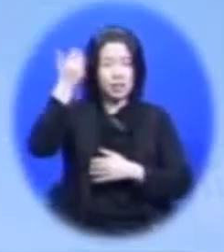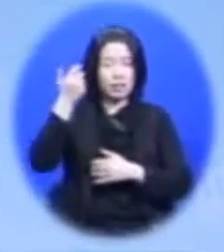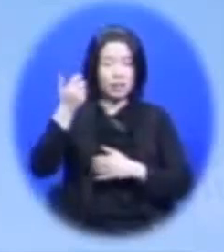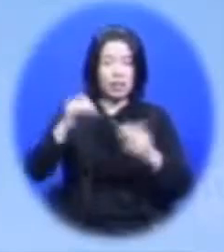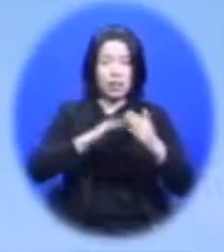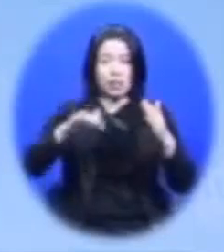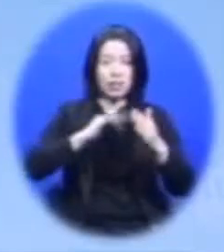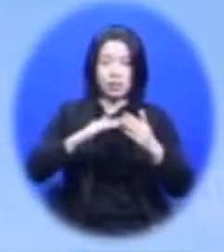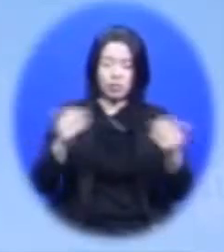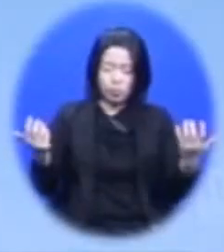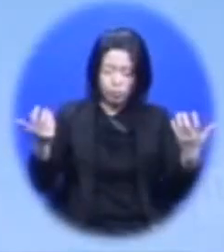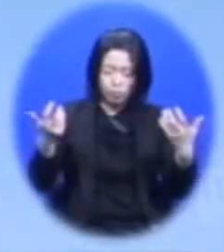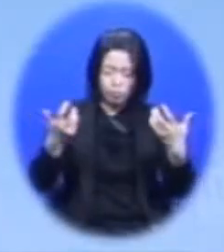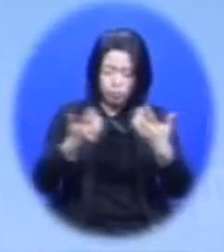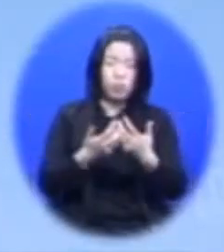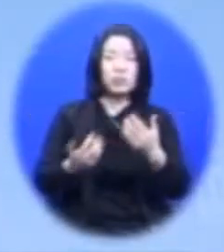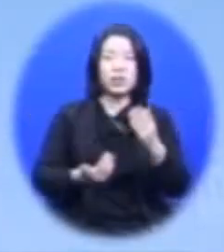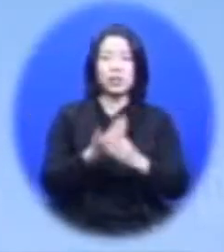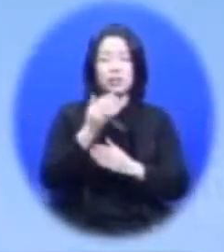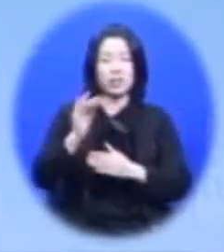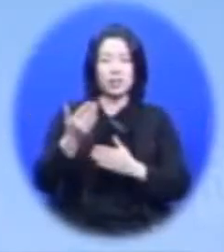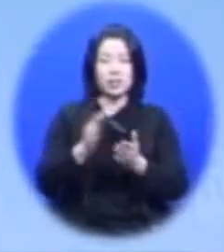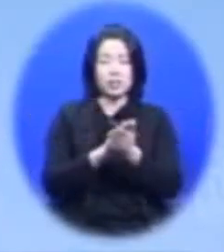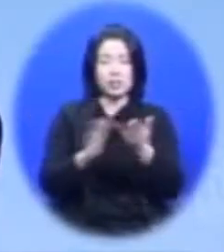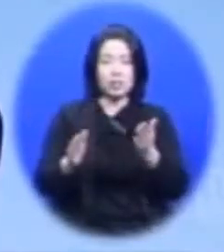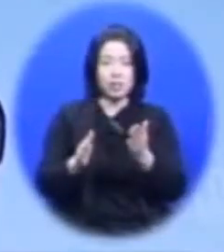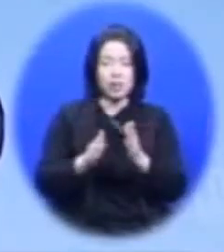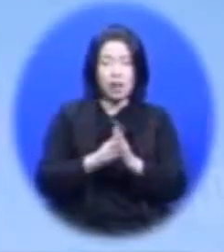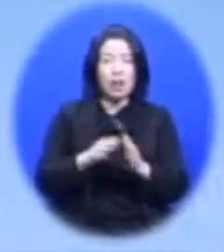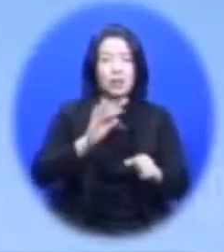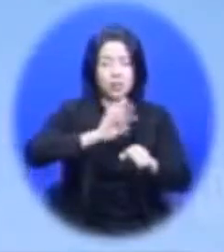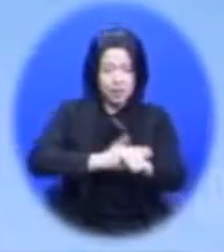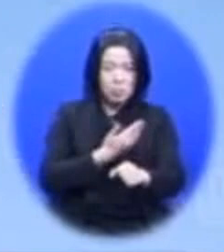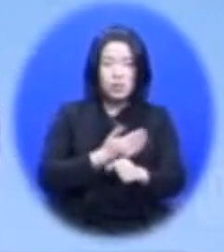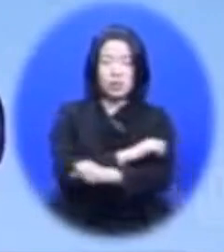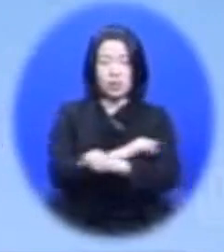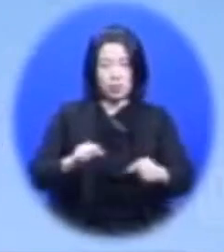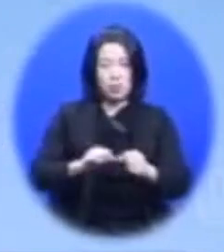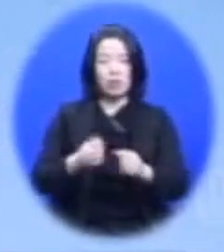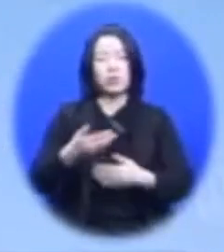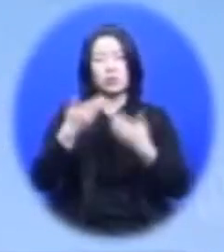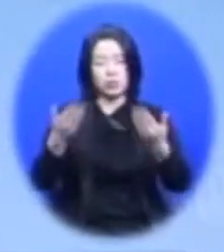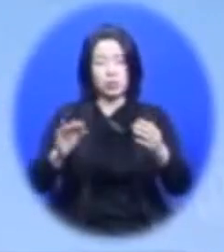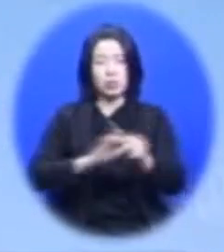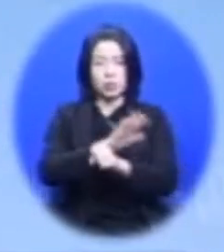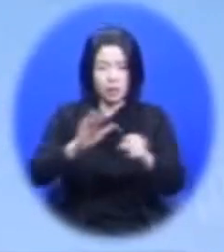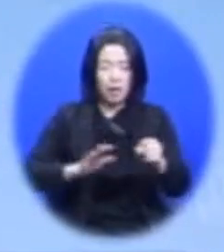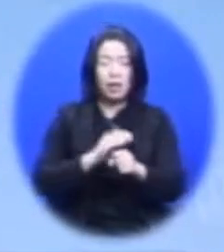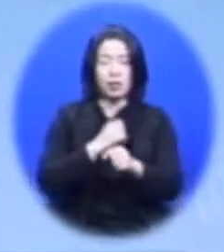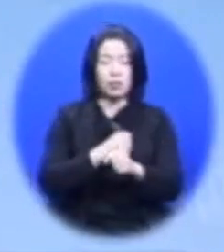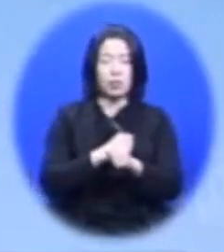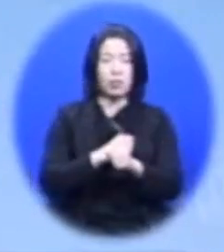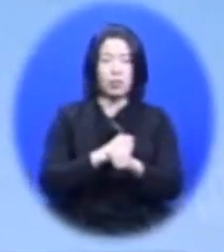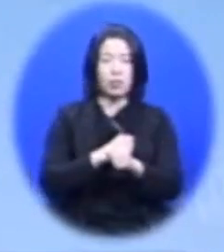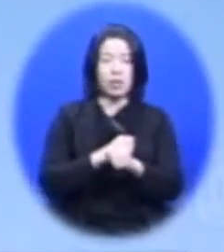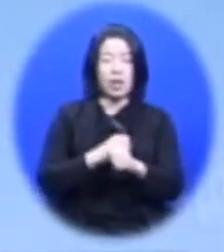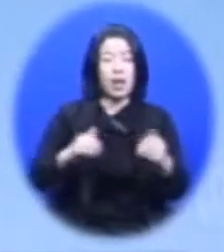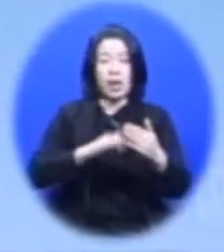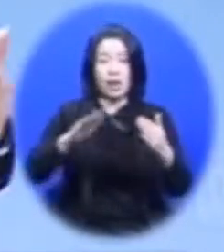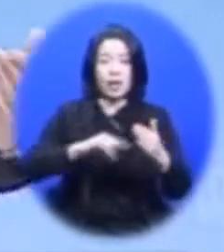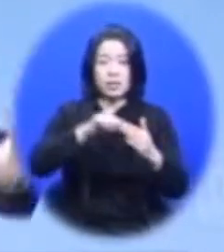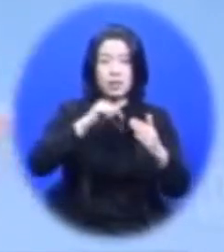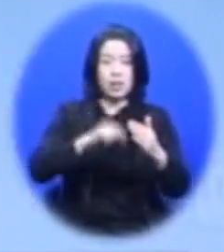충만하게 일어나기 시작했습니다. 잘못했다고 고백하고 서로 용서하고 서로 사랑하고. 가정